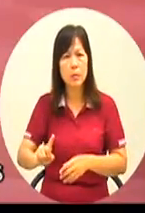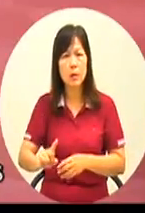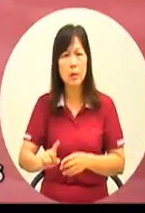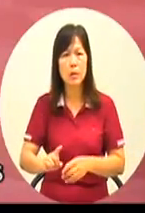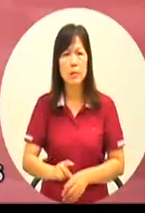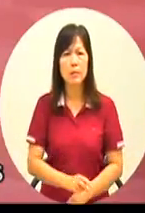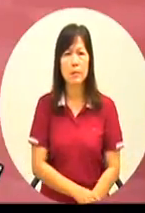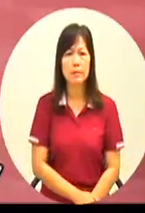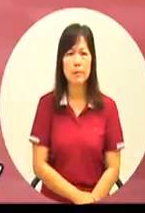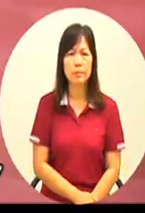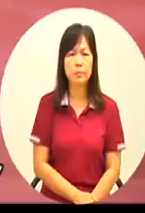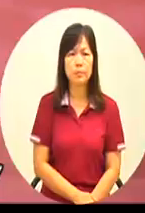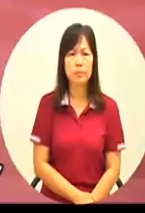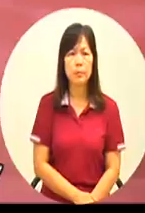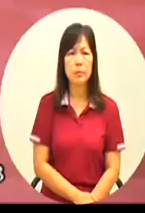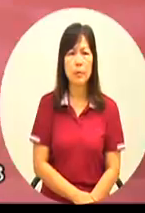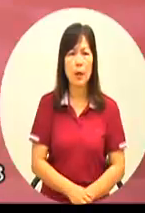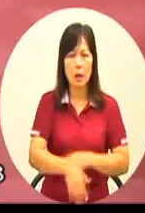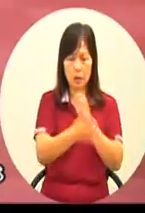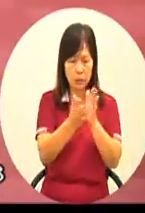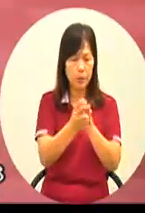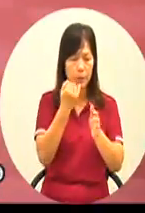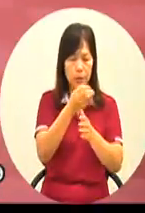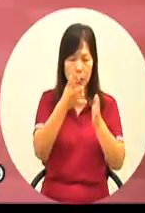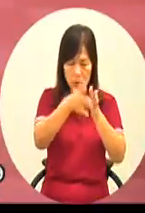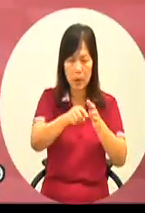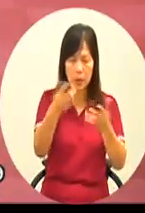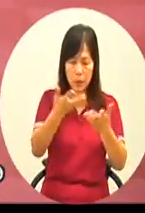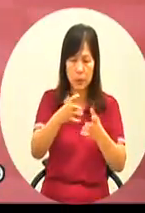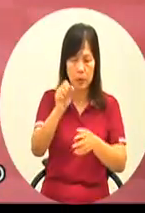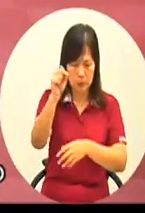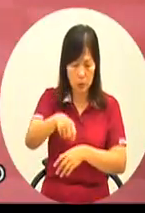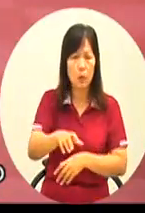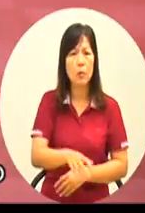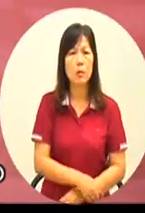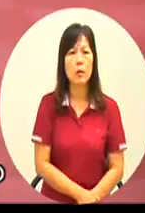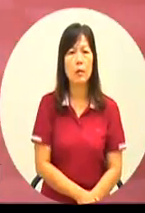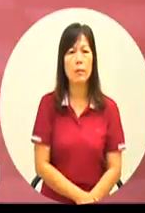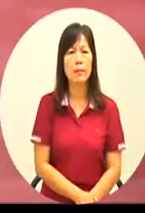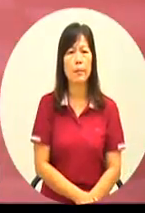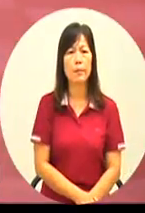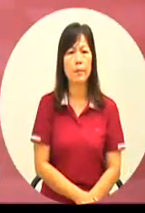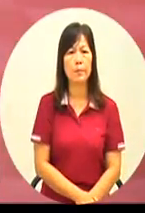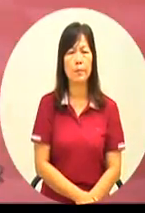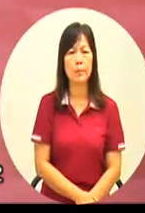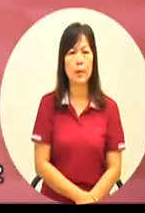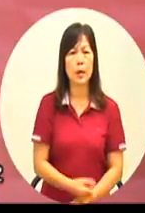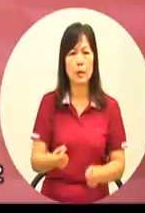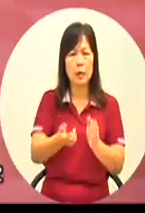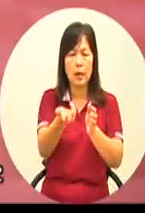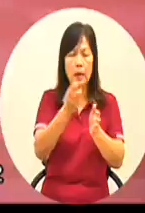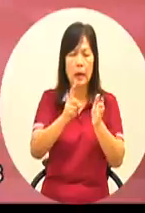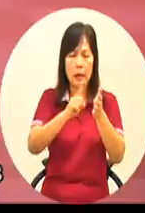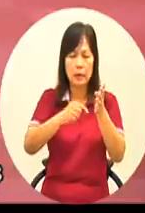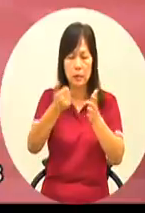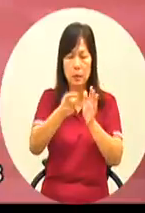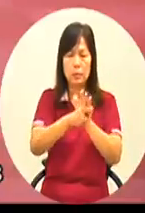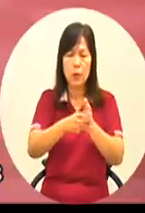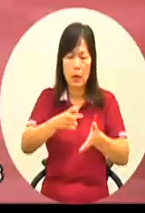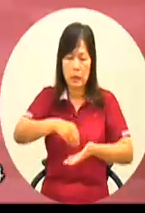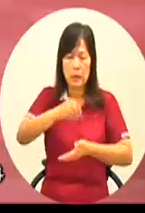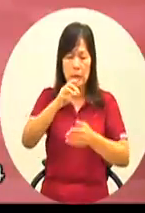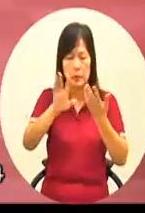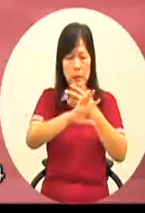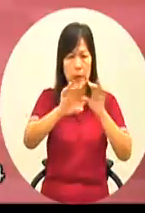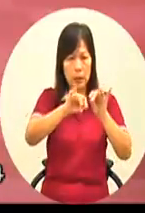就。整个同一个案子，好，因为我好像知道刚刚有我们检议员也有提到其他的地区嘛，但